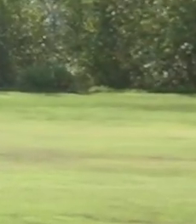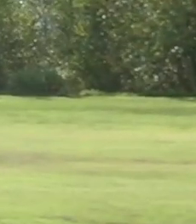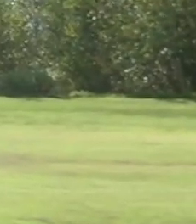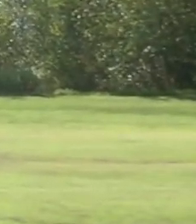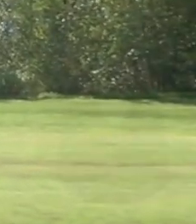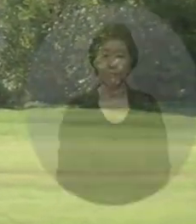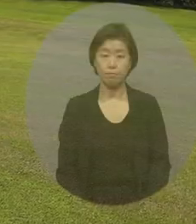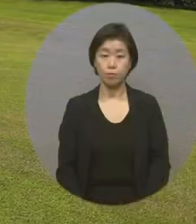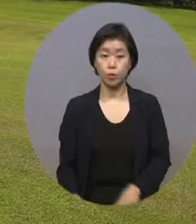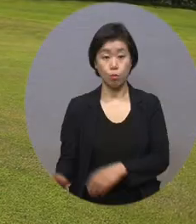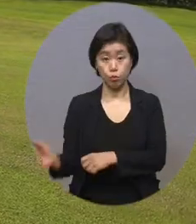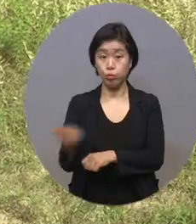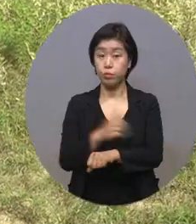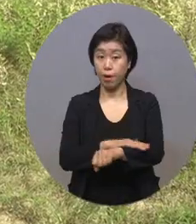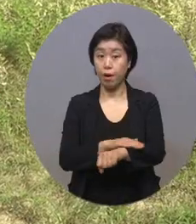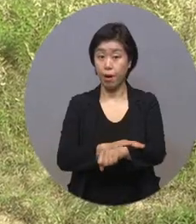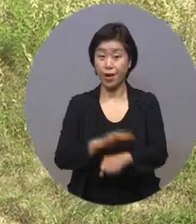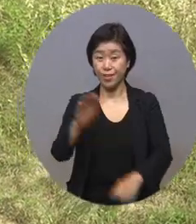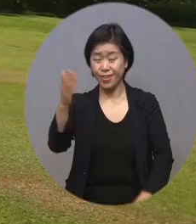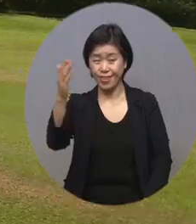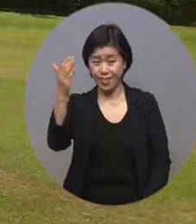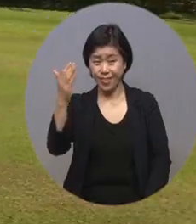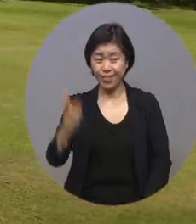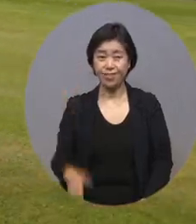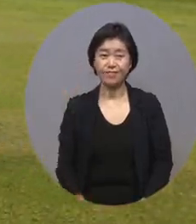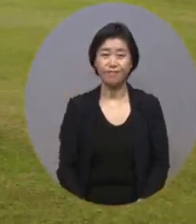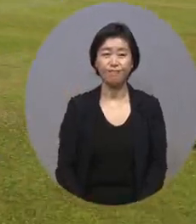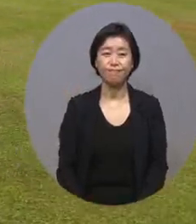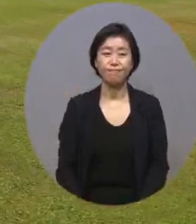부셔. 어, 됐어, 됐어. 부셔, 부셔. 따.